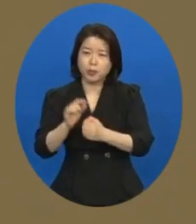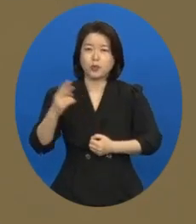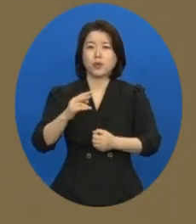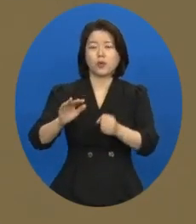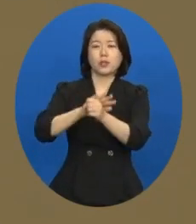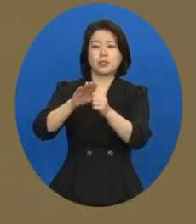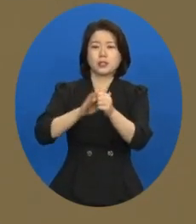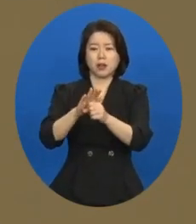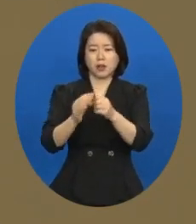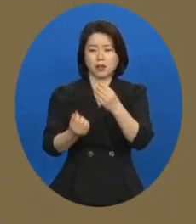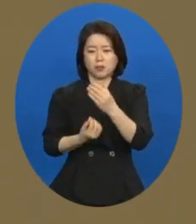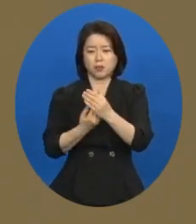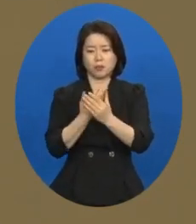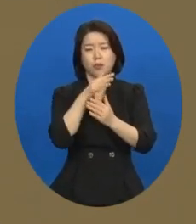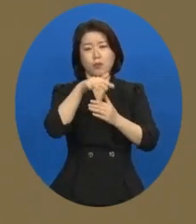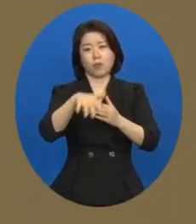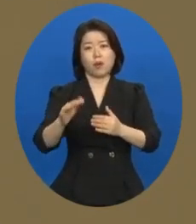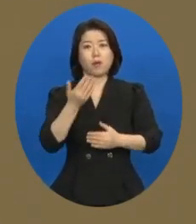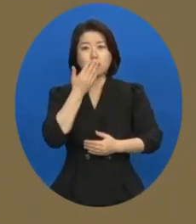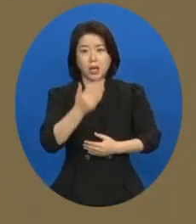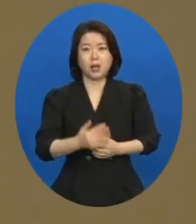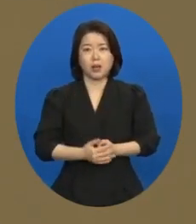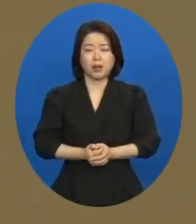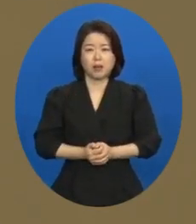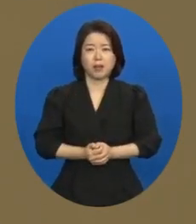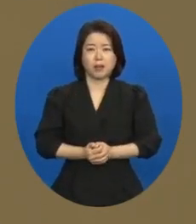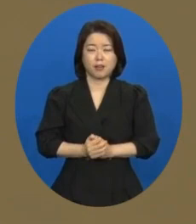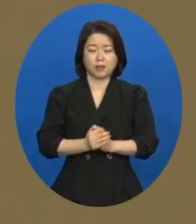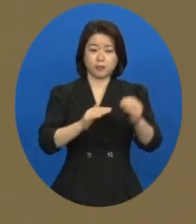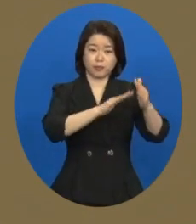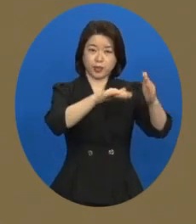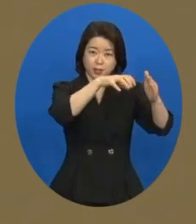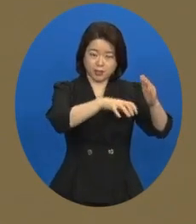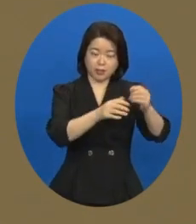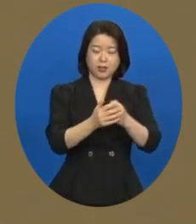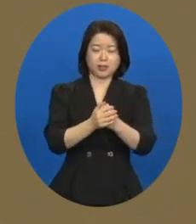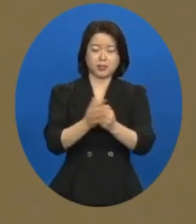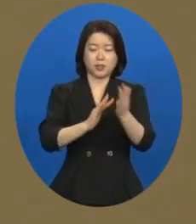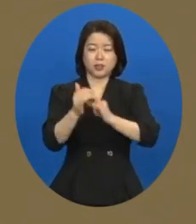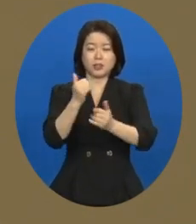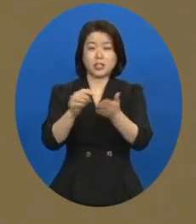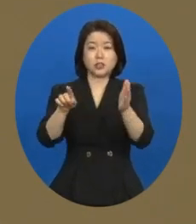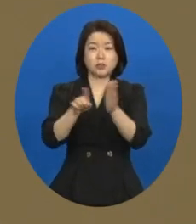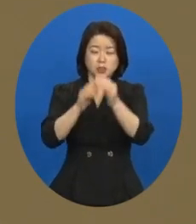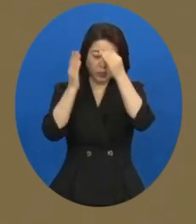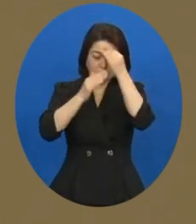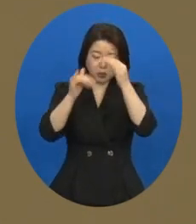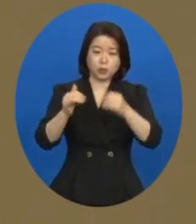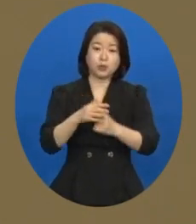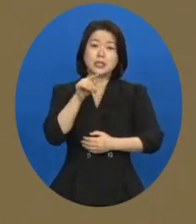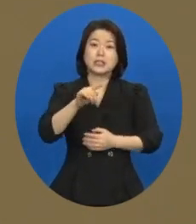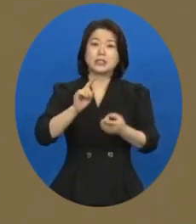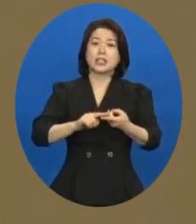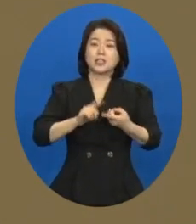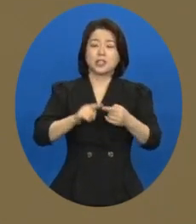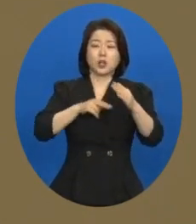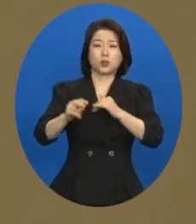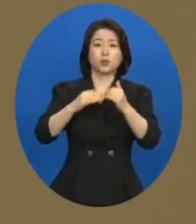사랑이 흘러나오게 됩니다. 가정 안에서 예수 믿는 성도는 그 자체가 도피성이에요.